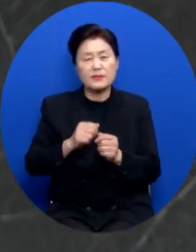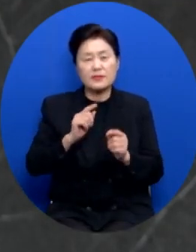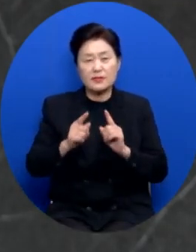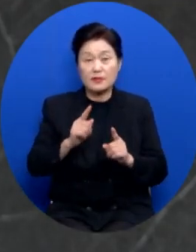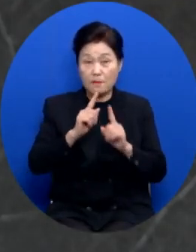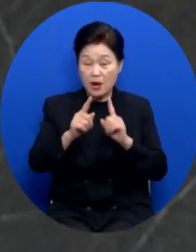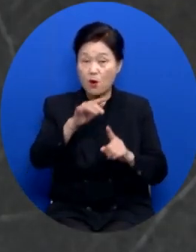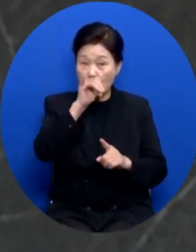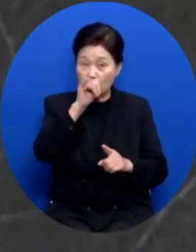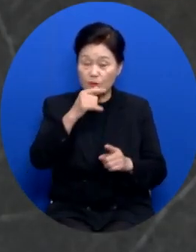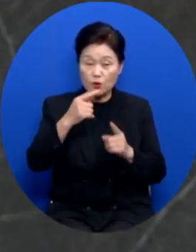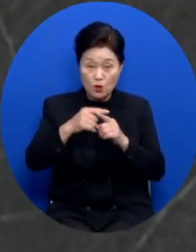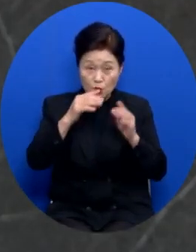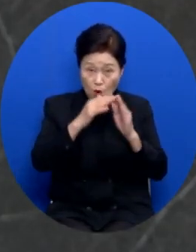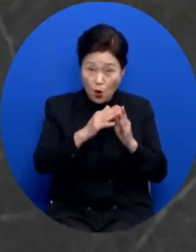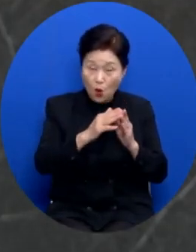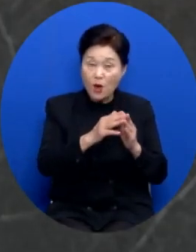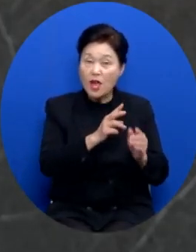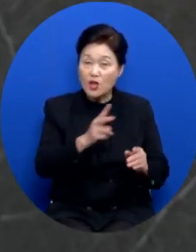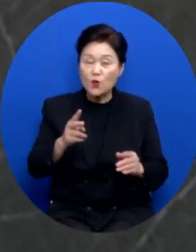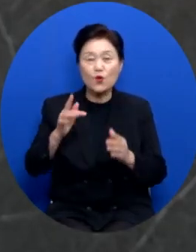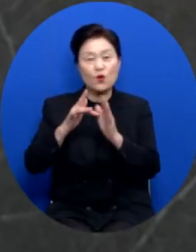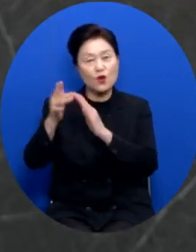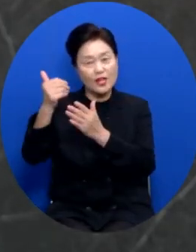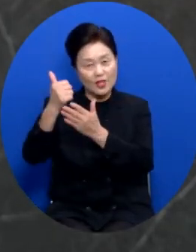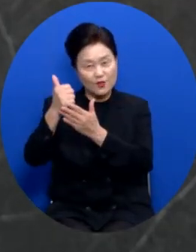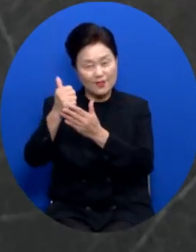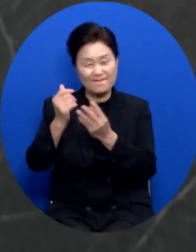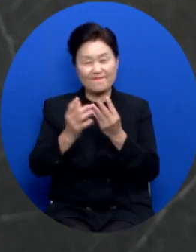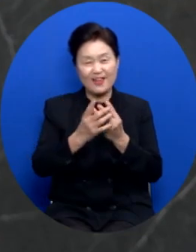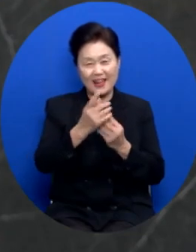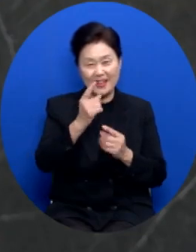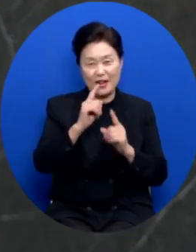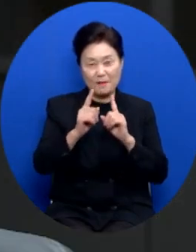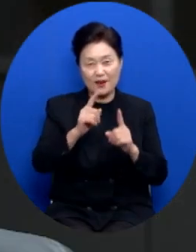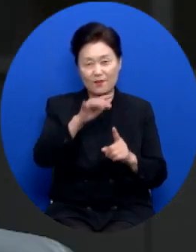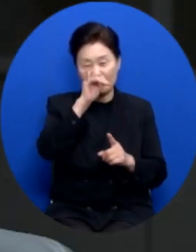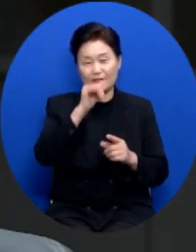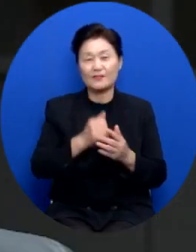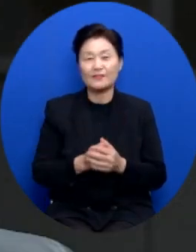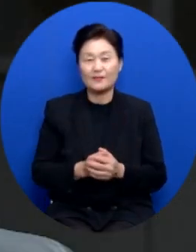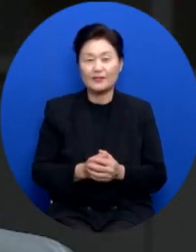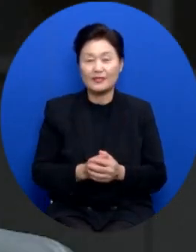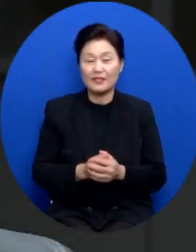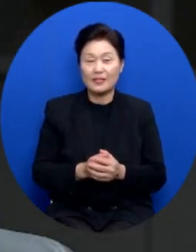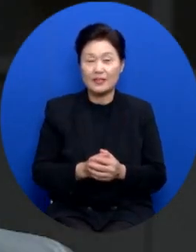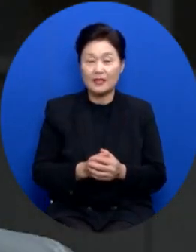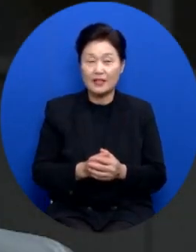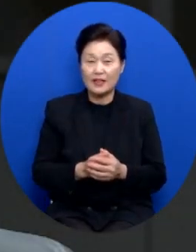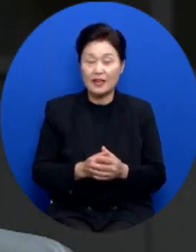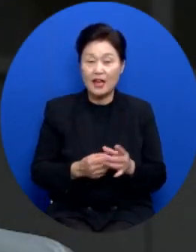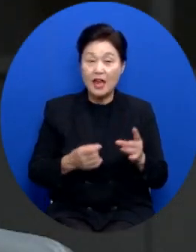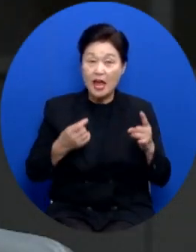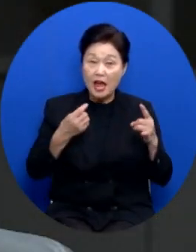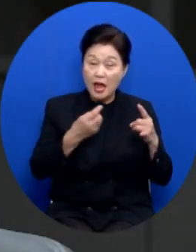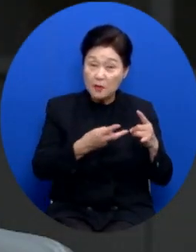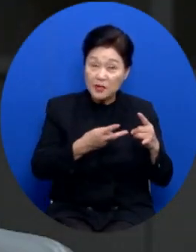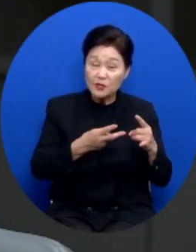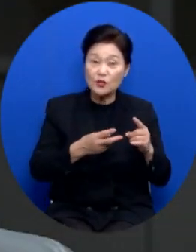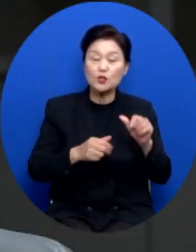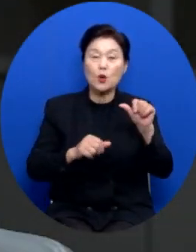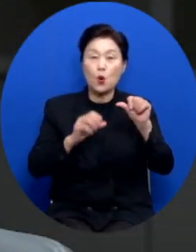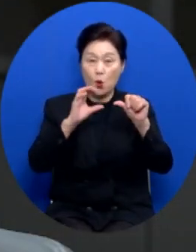말씀하시면서 교회와 예수님을 하나라고 말씀하고 시죠 에베소서 5장에 보면 또